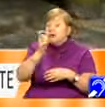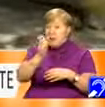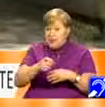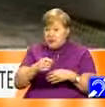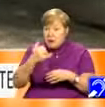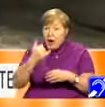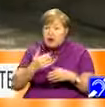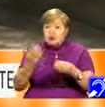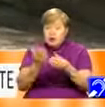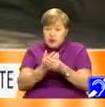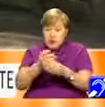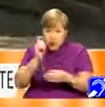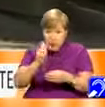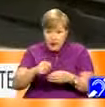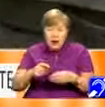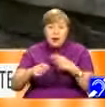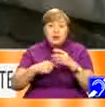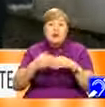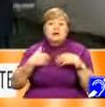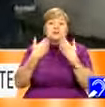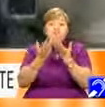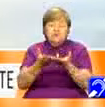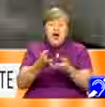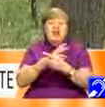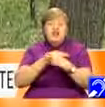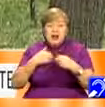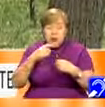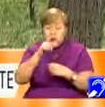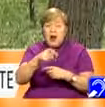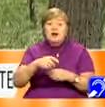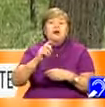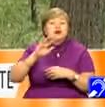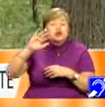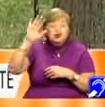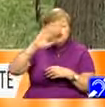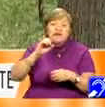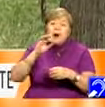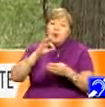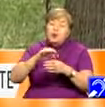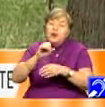penal urmează să fie înaintat tribunalului Suceava cu propunere de arestare preventivă pentru 30 de zile.